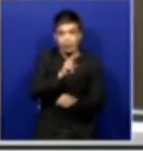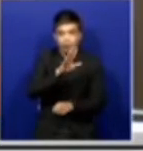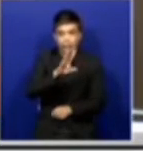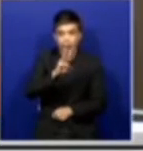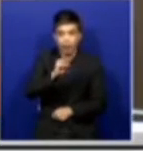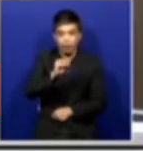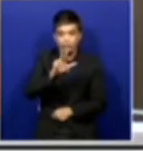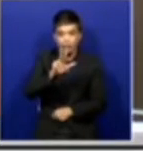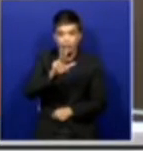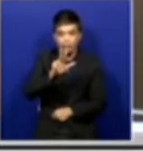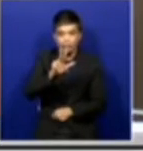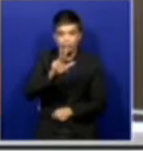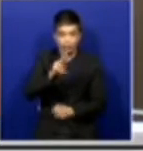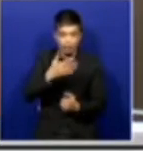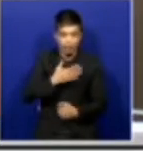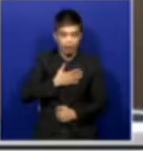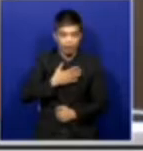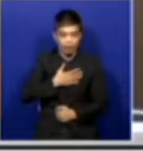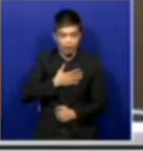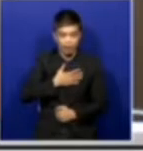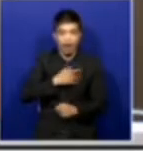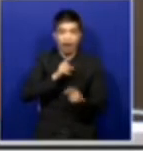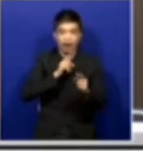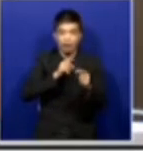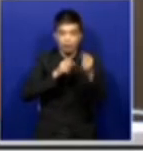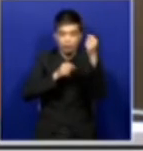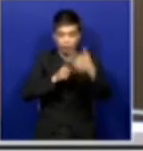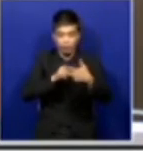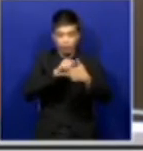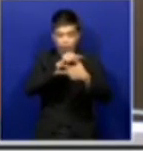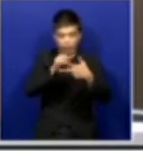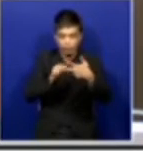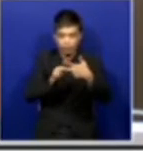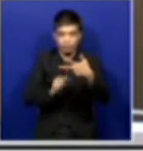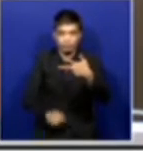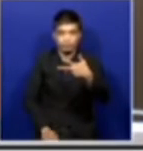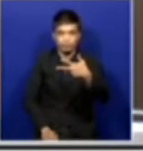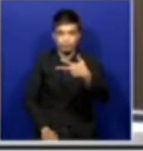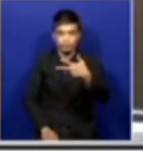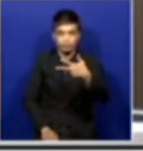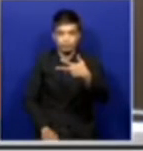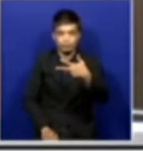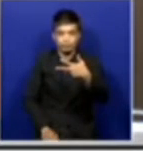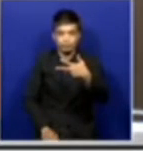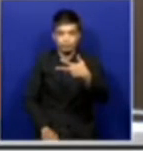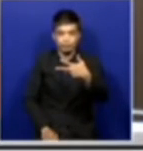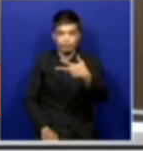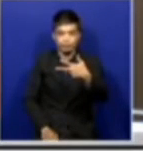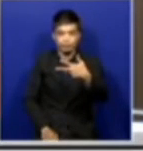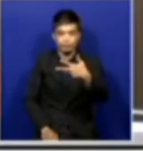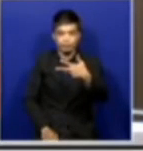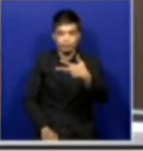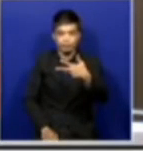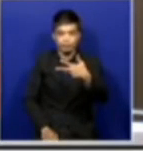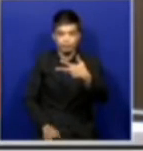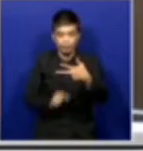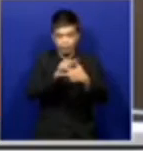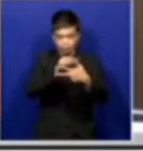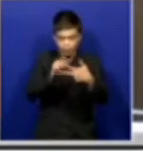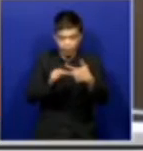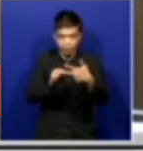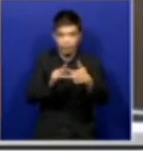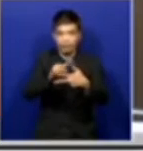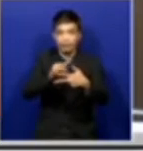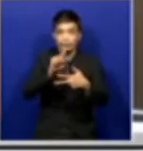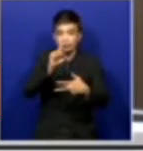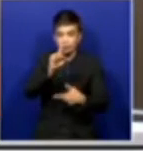มขอวิเคราะห์ได้เป็น3ประเด็นหลักนะฮะในเรื่องการร่างพระราชบัญญัติฉบับนี้นะฮะคือ1